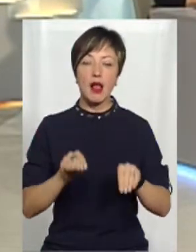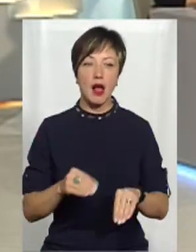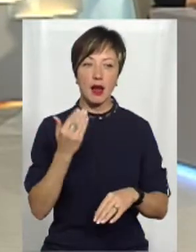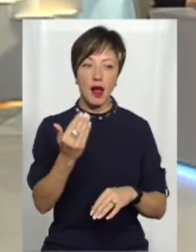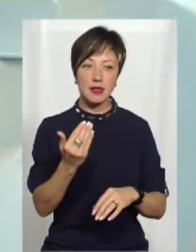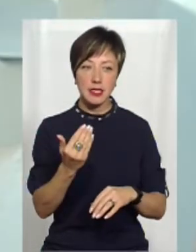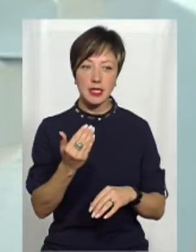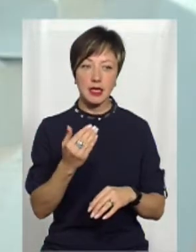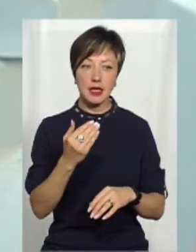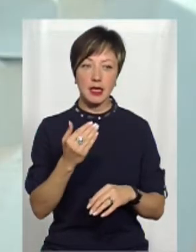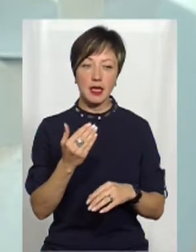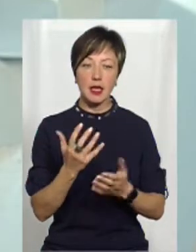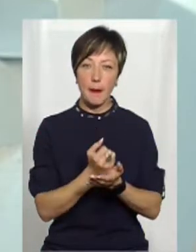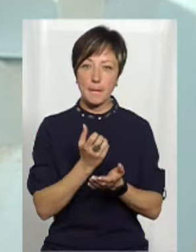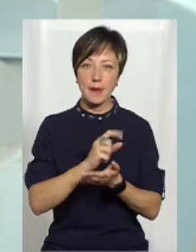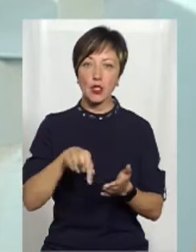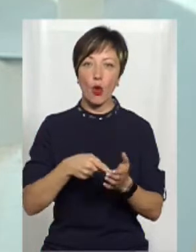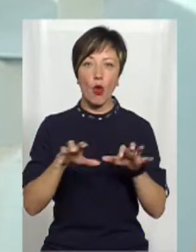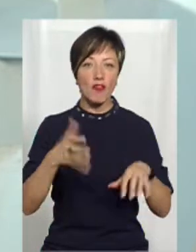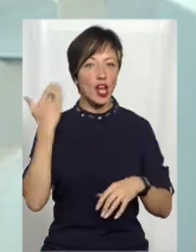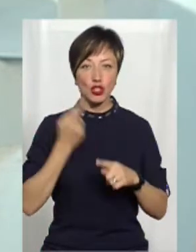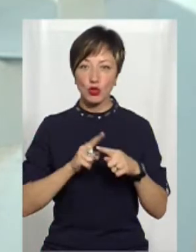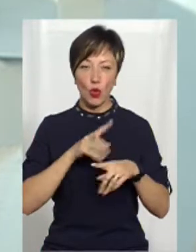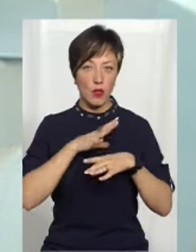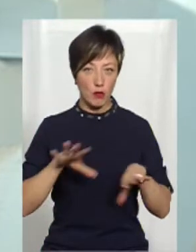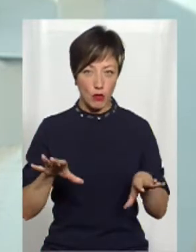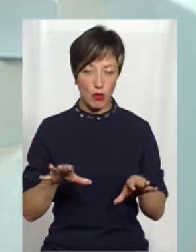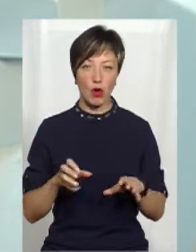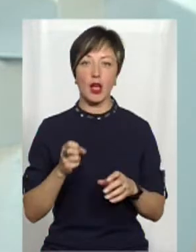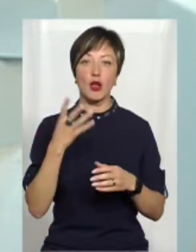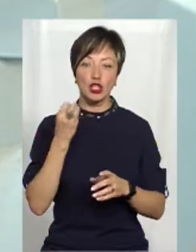голови. Раніше цього не було. Крім того,